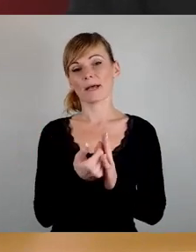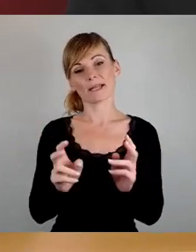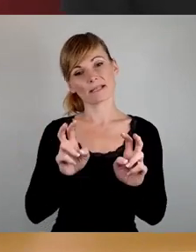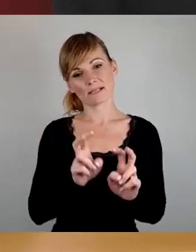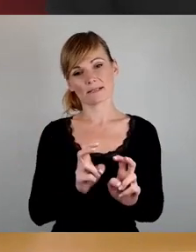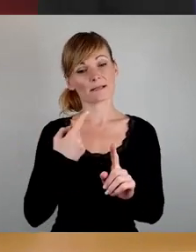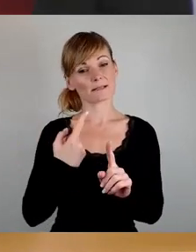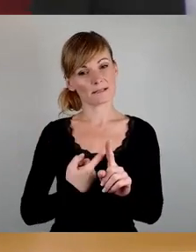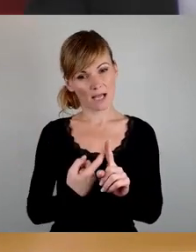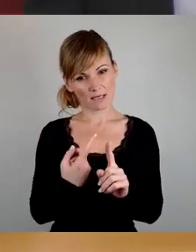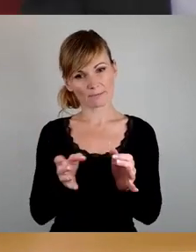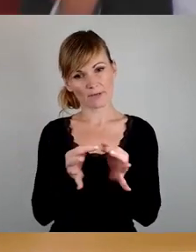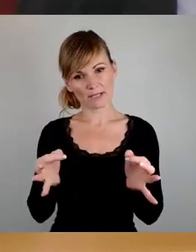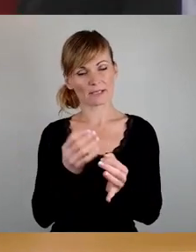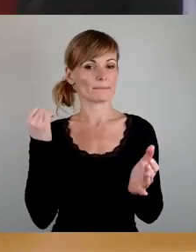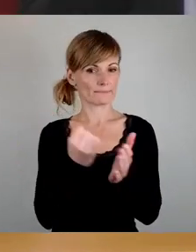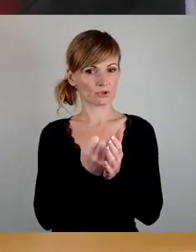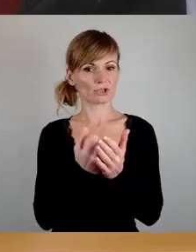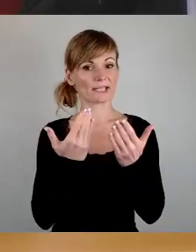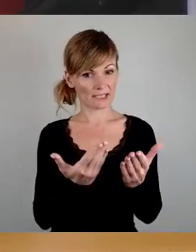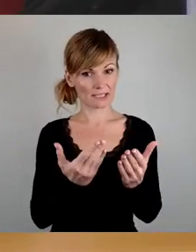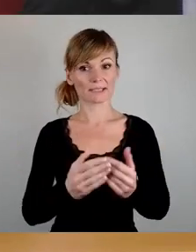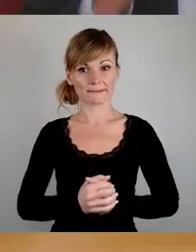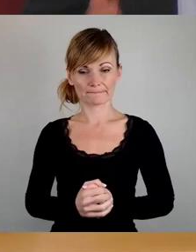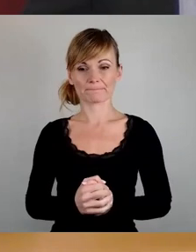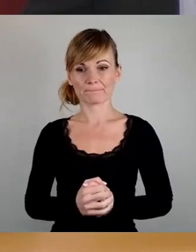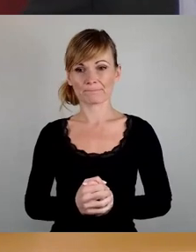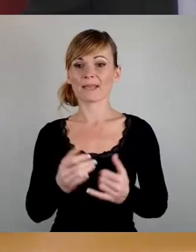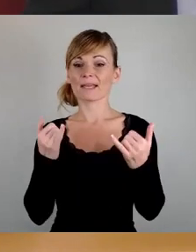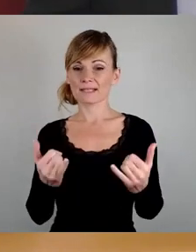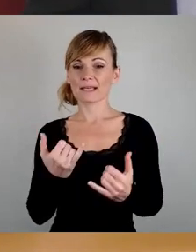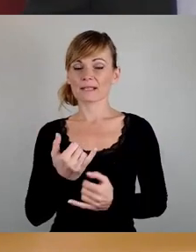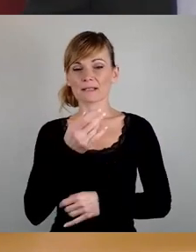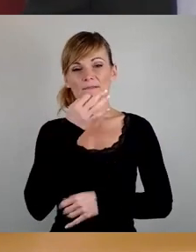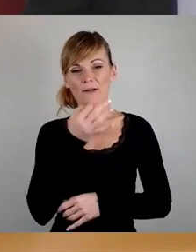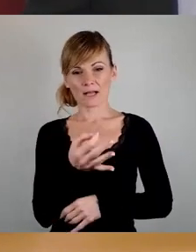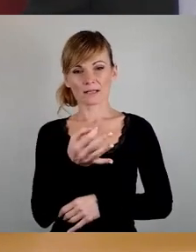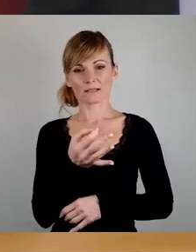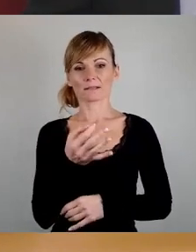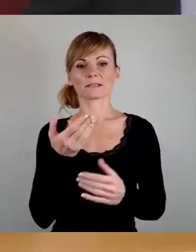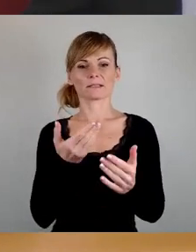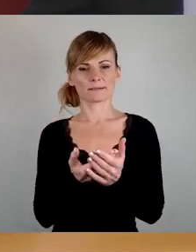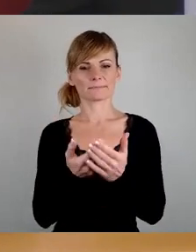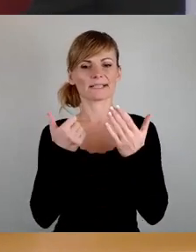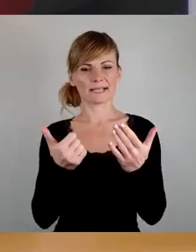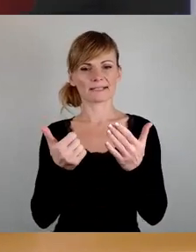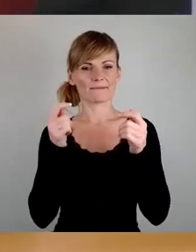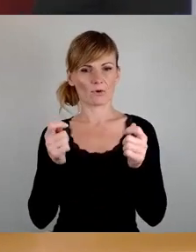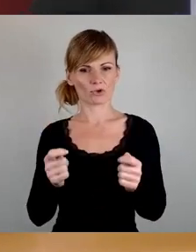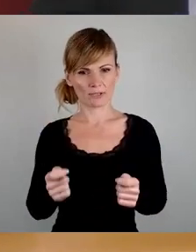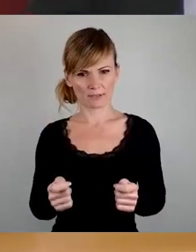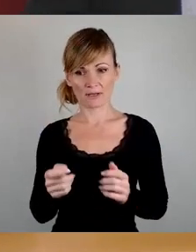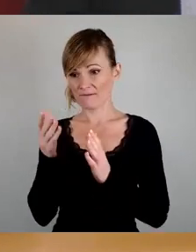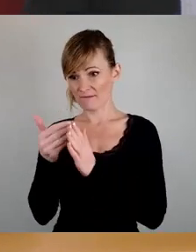mäßig bestätigt. Jetzt komme ich zu der Frage, es gibt erstmal hier 6 Vorschläge. Gibt es weitere